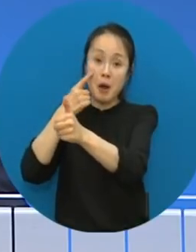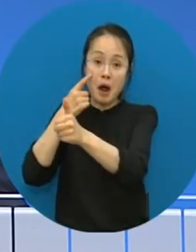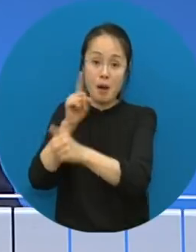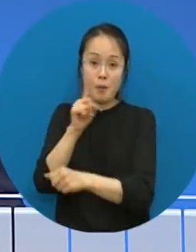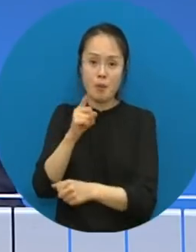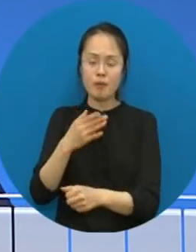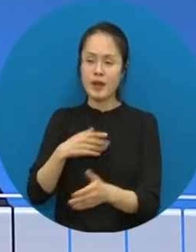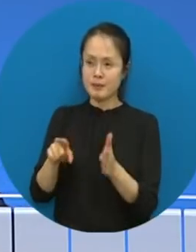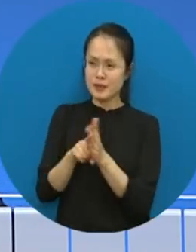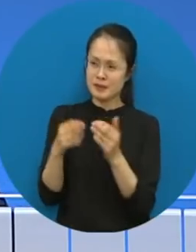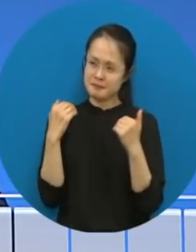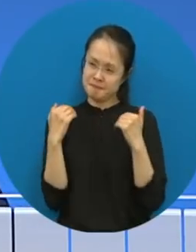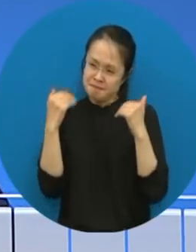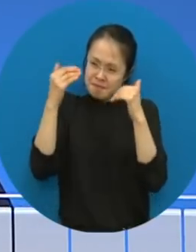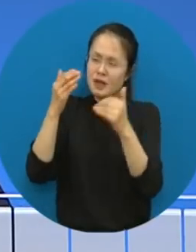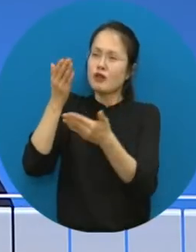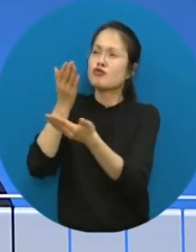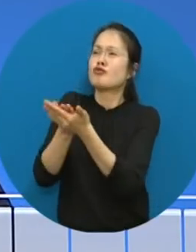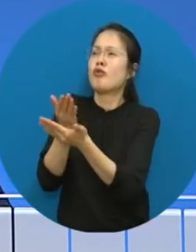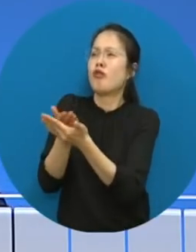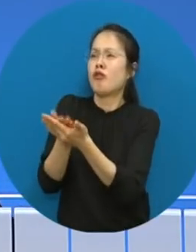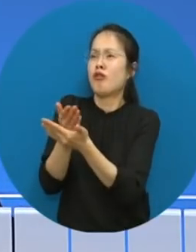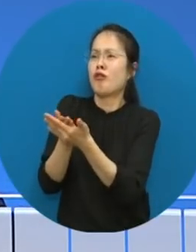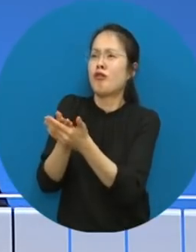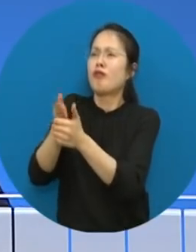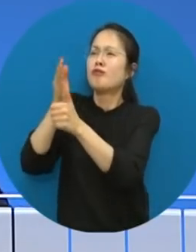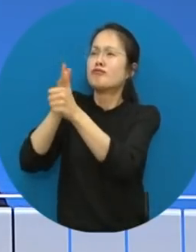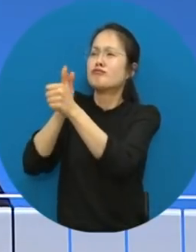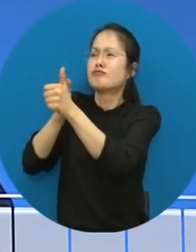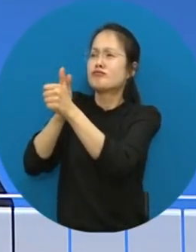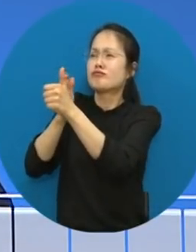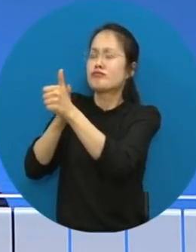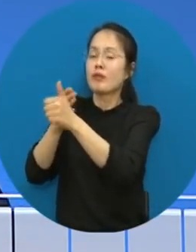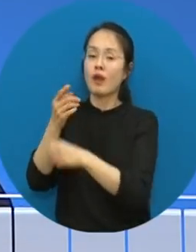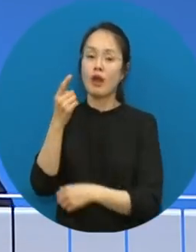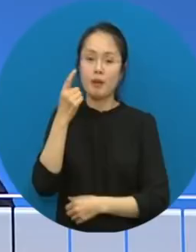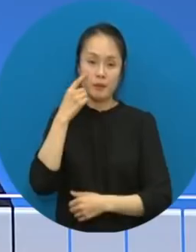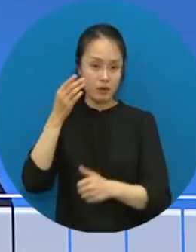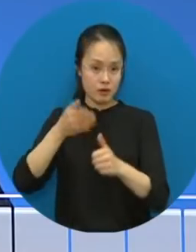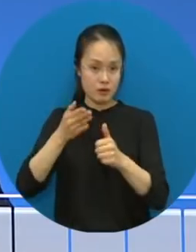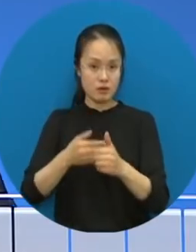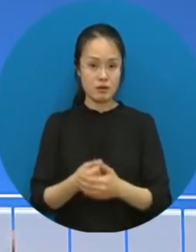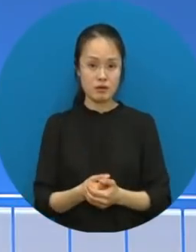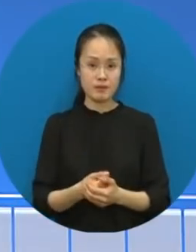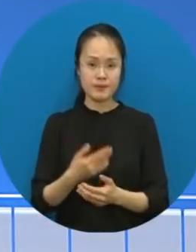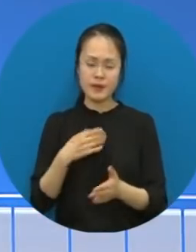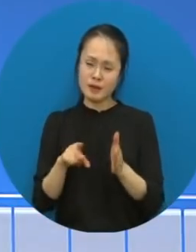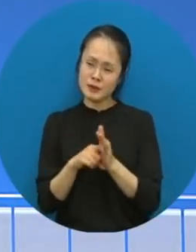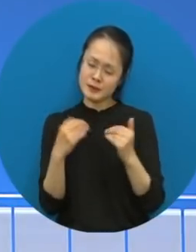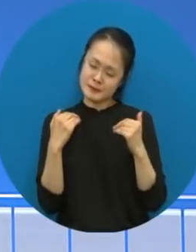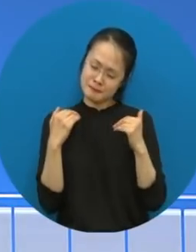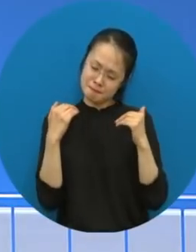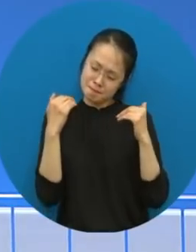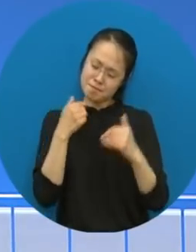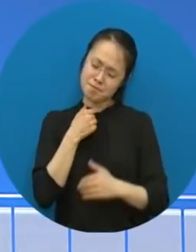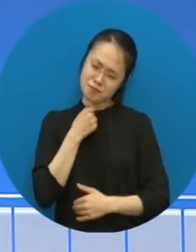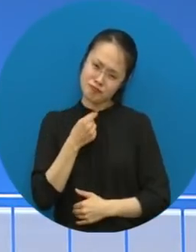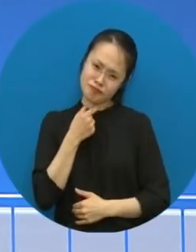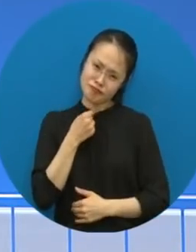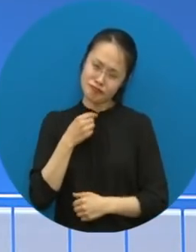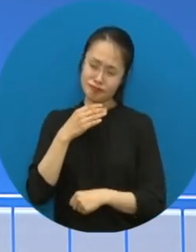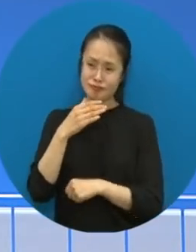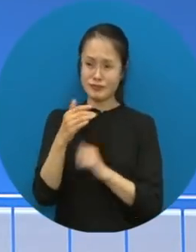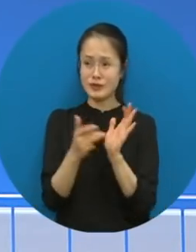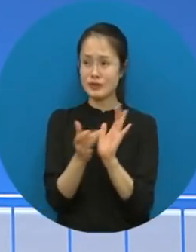주시면 안 될까요? 제가 좀 믿음이 좀 자라야 되겠거든요. 좀 예수 그리스도의 믿음의 분량까지 좀 허락하시면 안